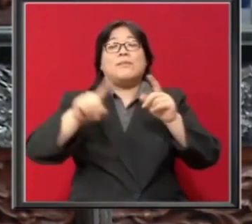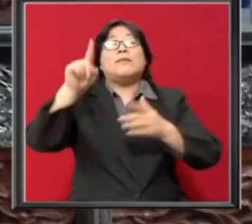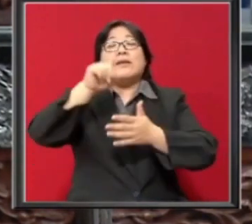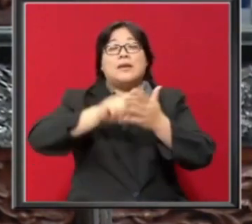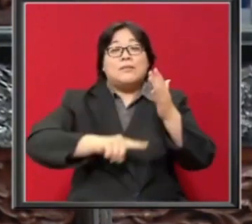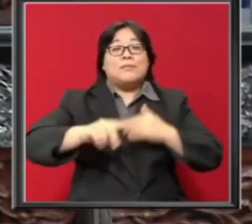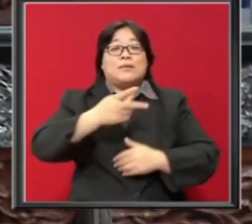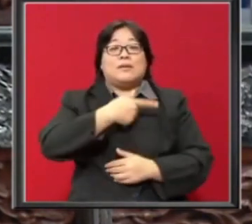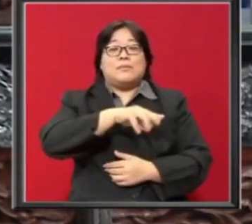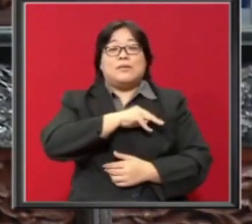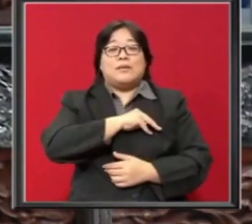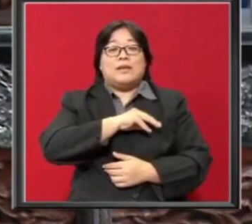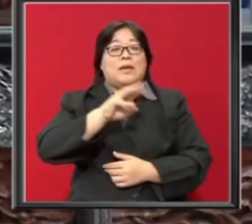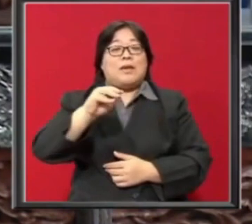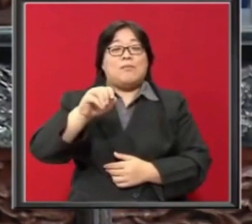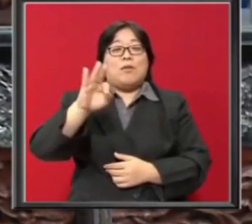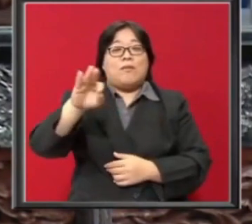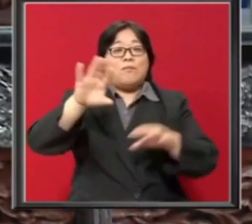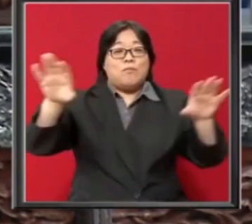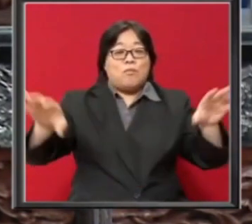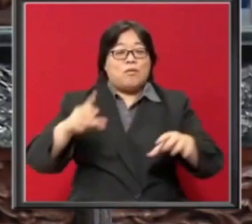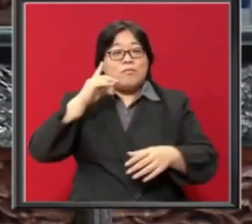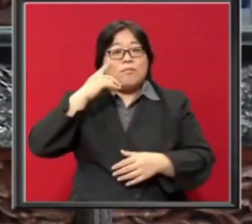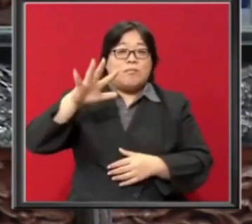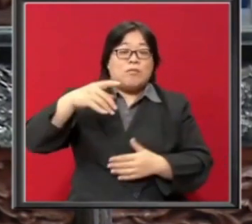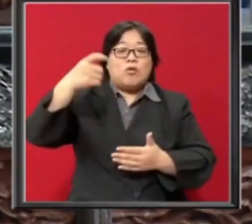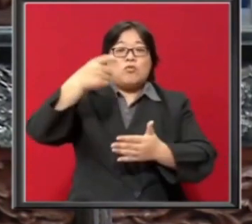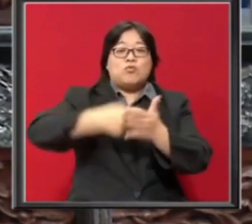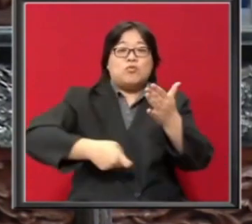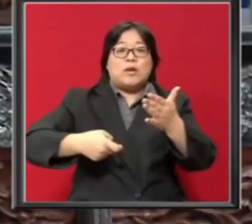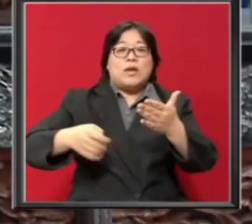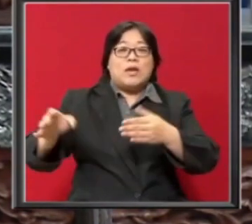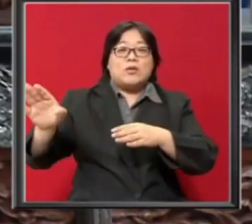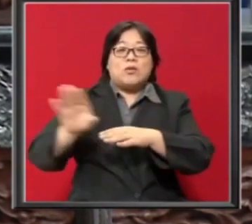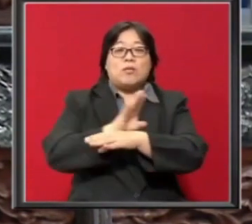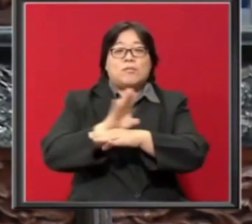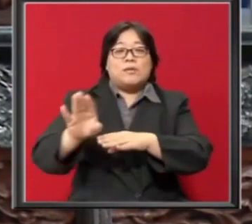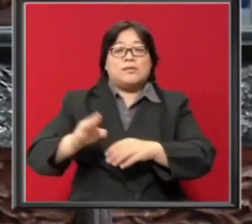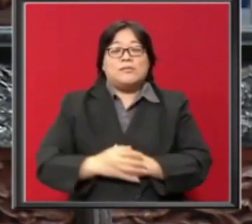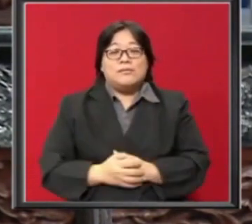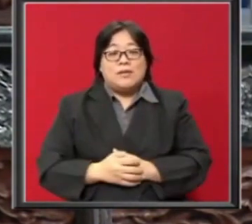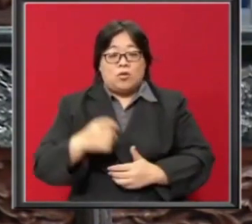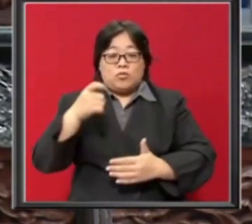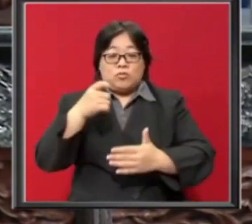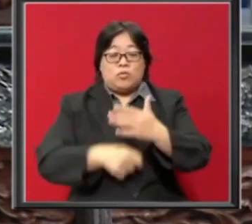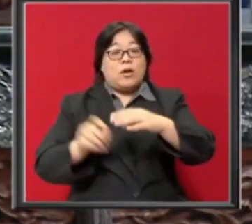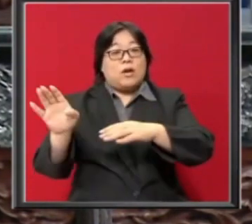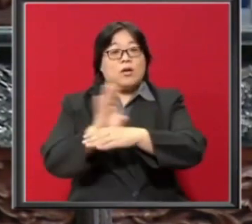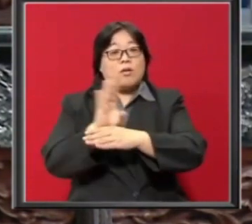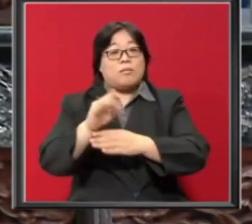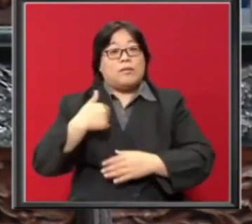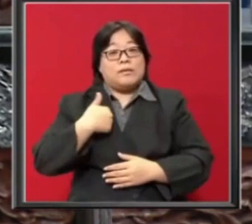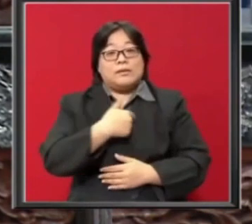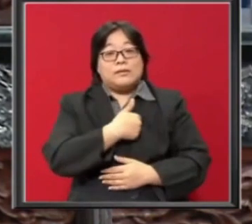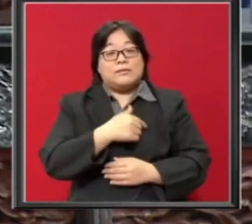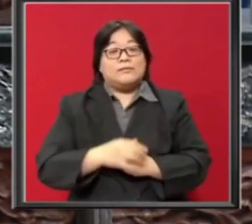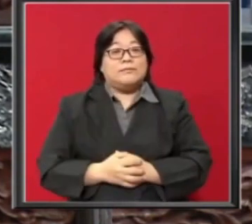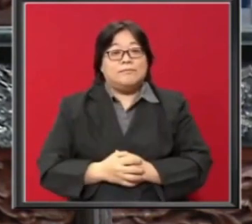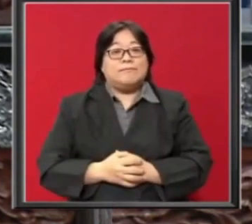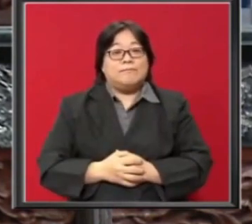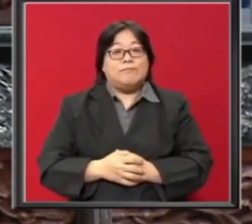apa yang dibuat oleh kementerian keuangan tentang ujuran chucaiko peran cukek oprek kita